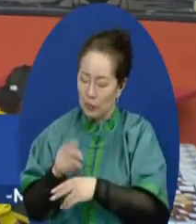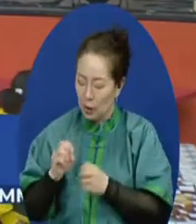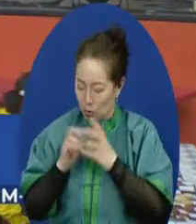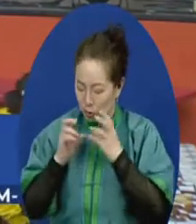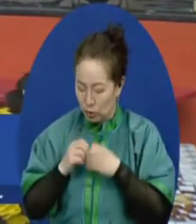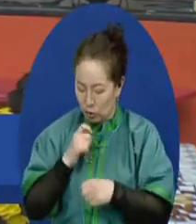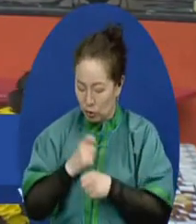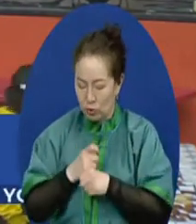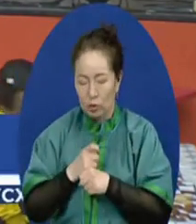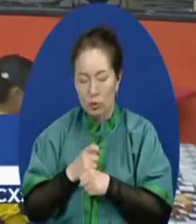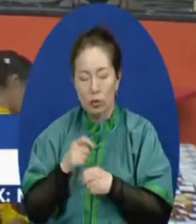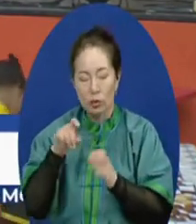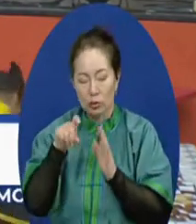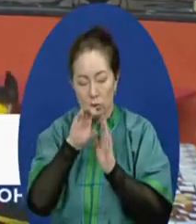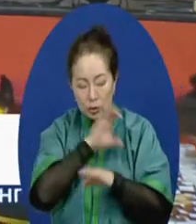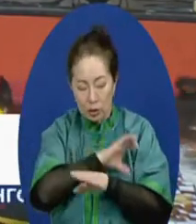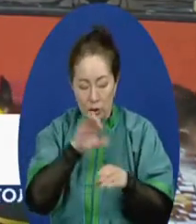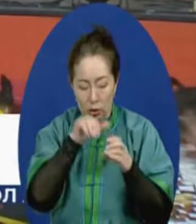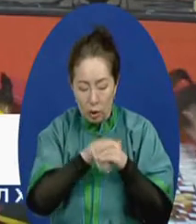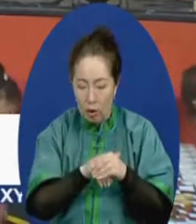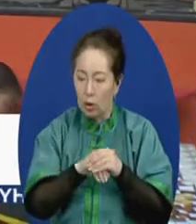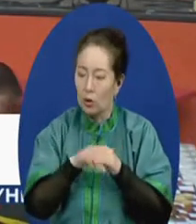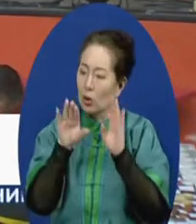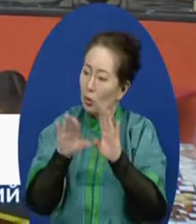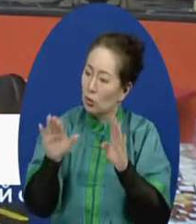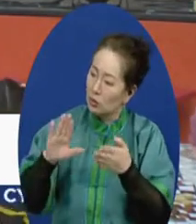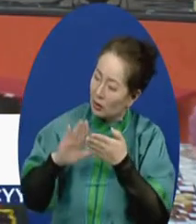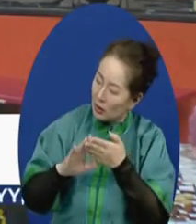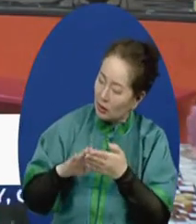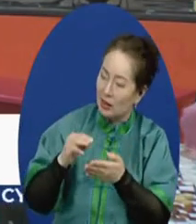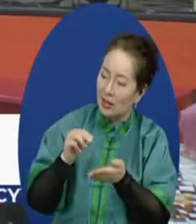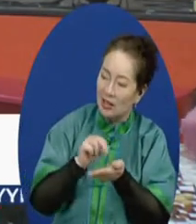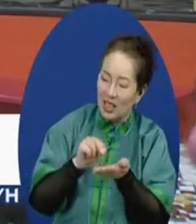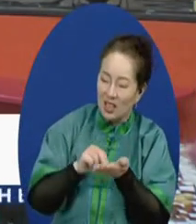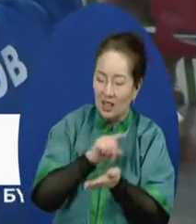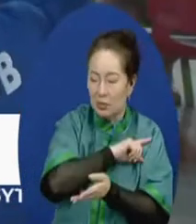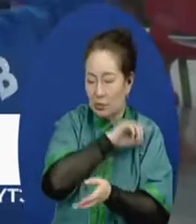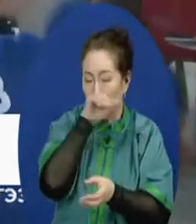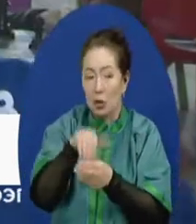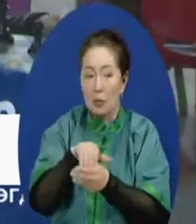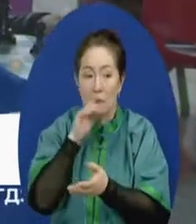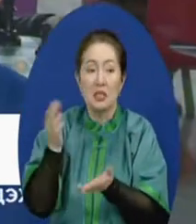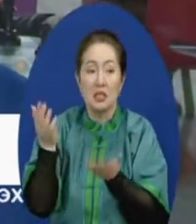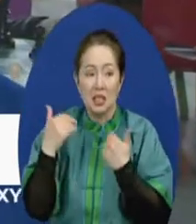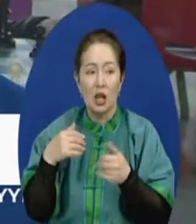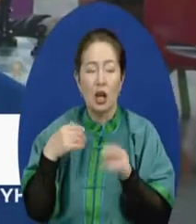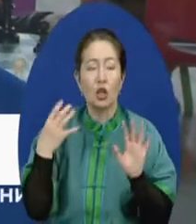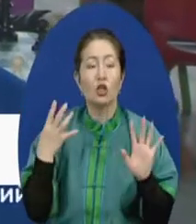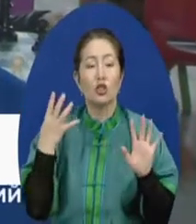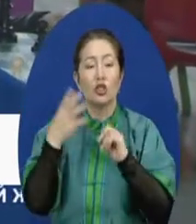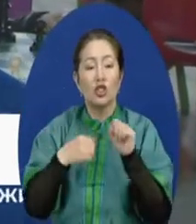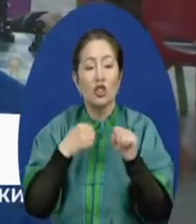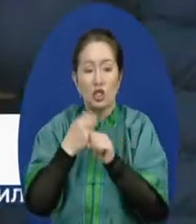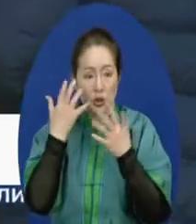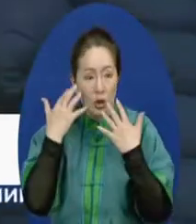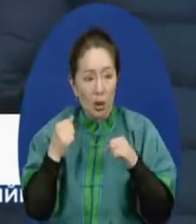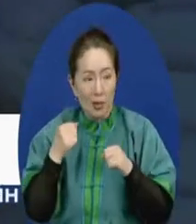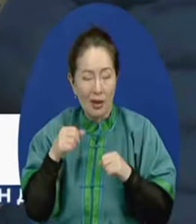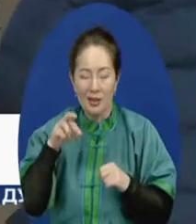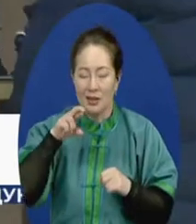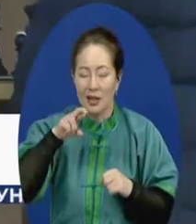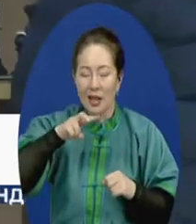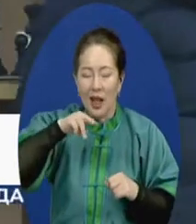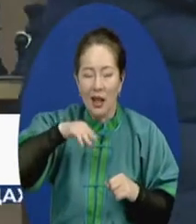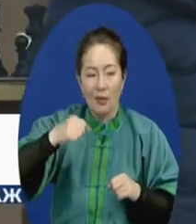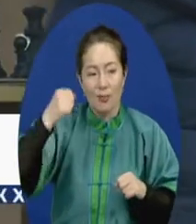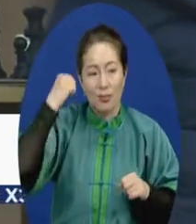хүрээнд сургалтанд оролцоо танилцаад хүүхдүүдэд энэ шатрын тэмцээнд оролцуулахар ирж байна. 9 дахь жилдээ зохион байгуулагдаж байгаа